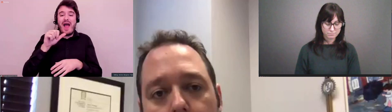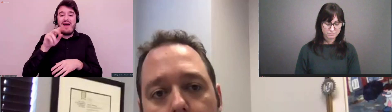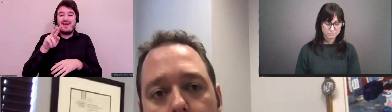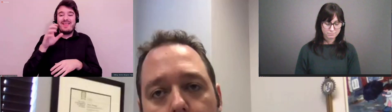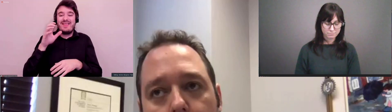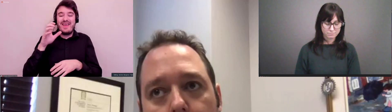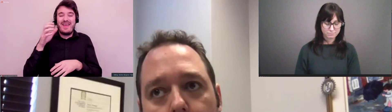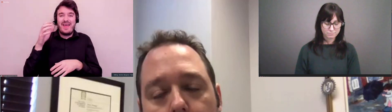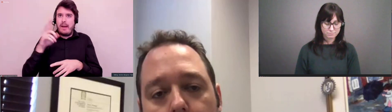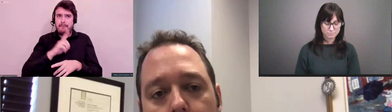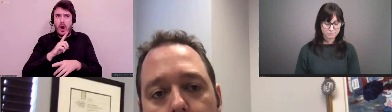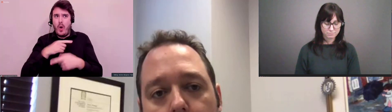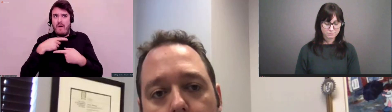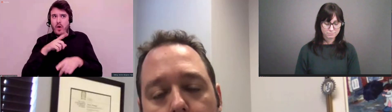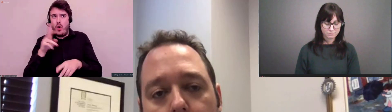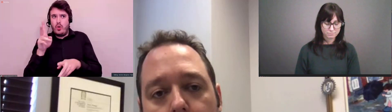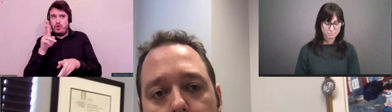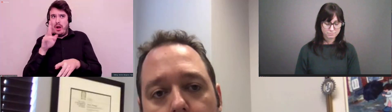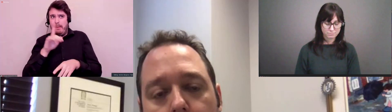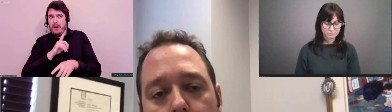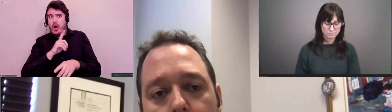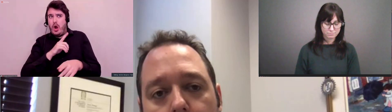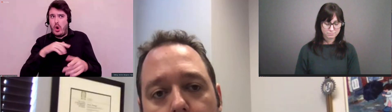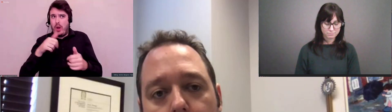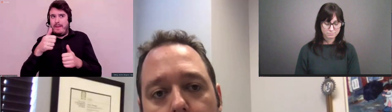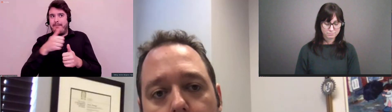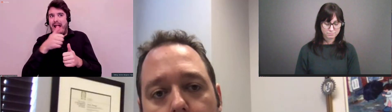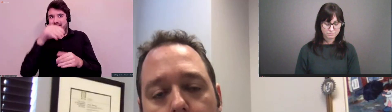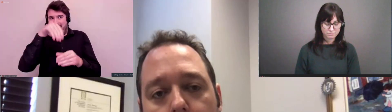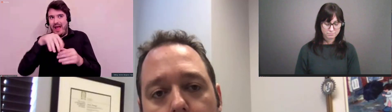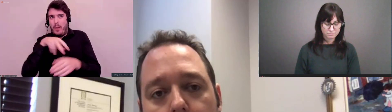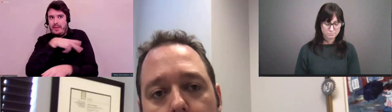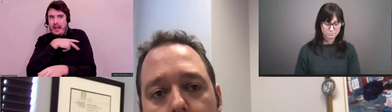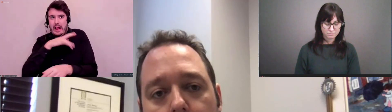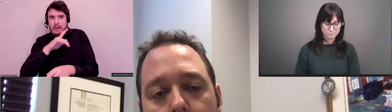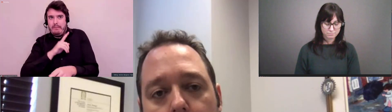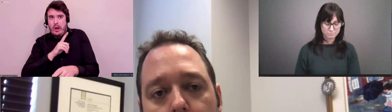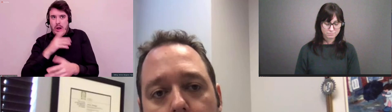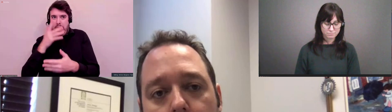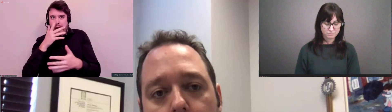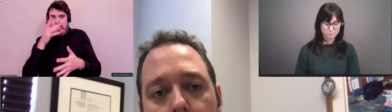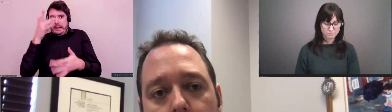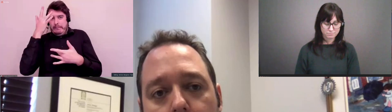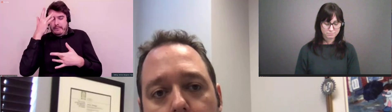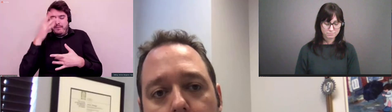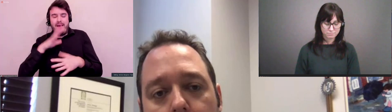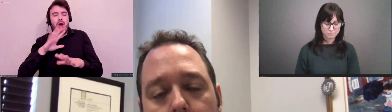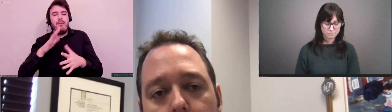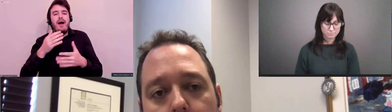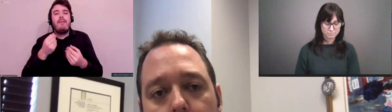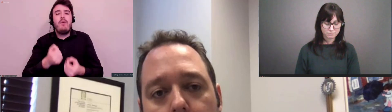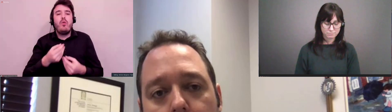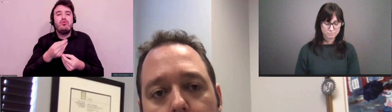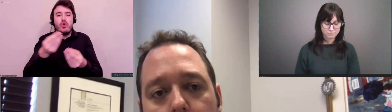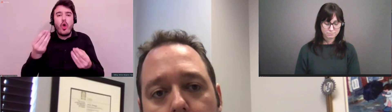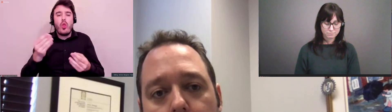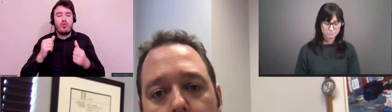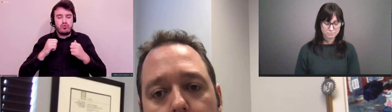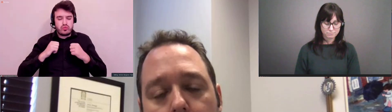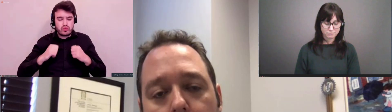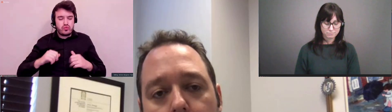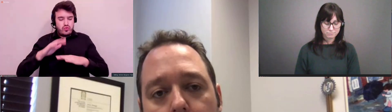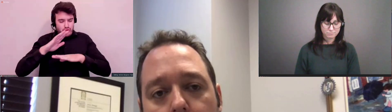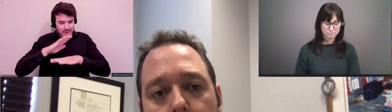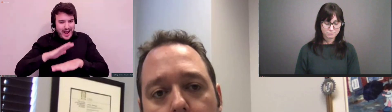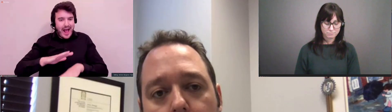peur. Je veux savoir comment est-ce qu'on peut assurer à la population ontavienne que, premièrement, les